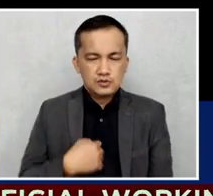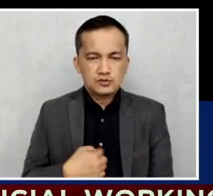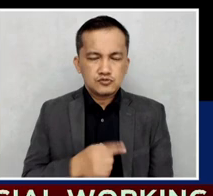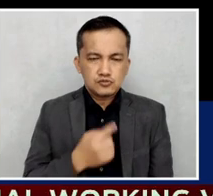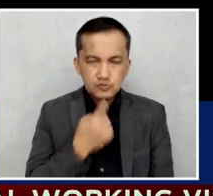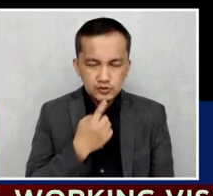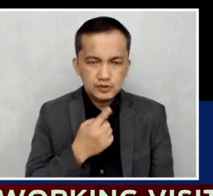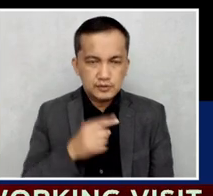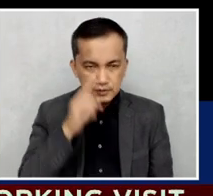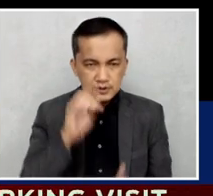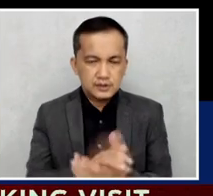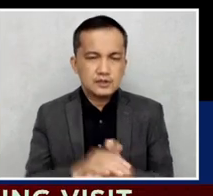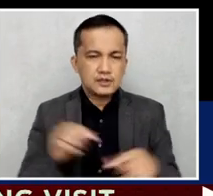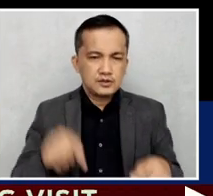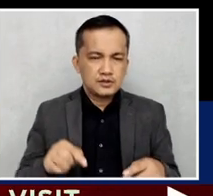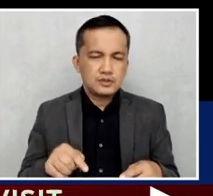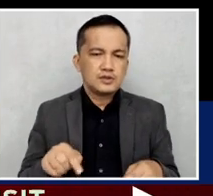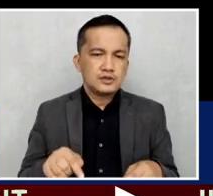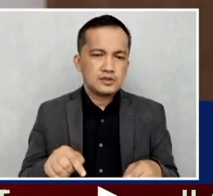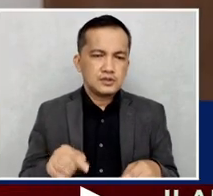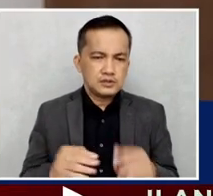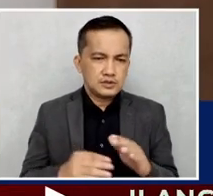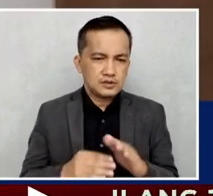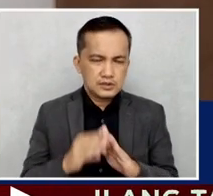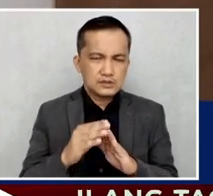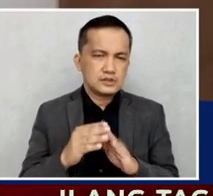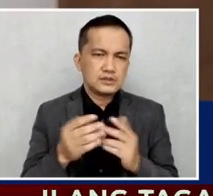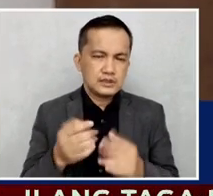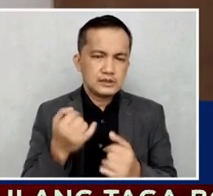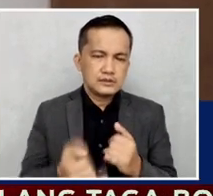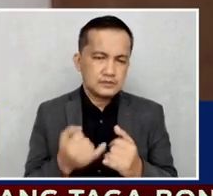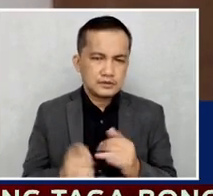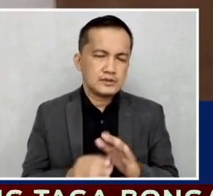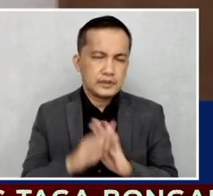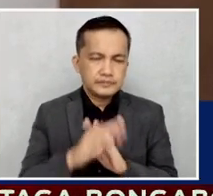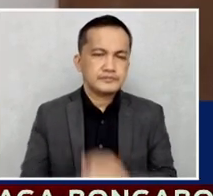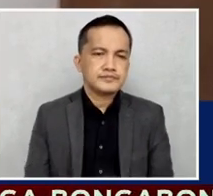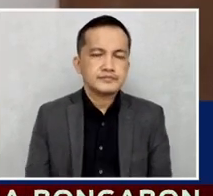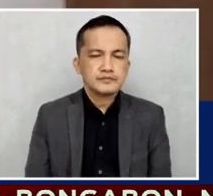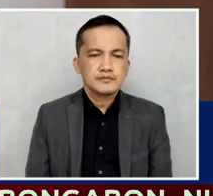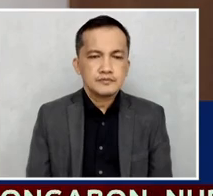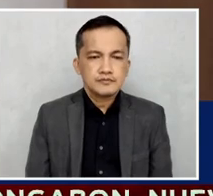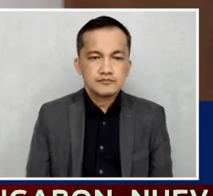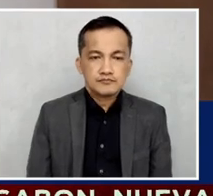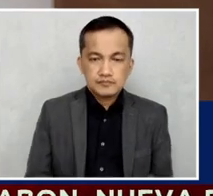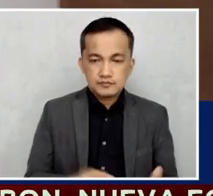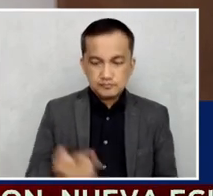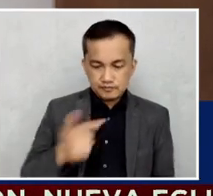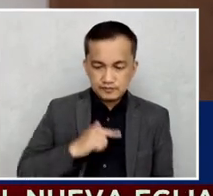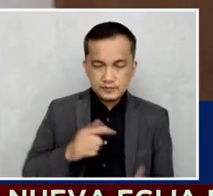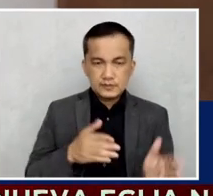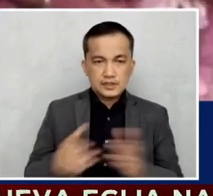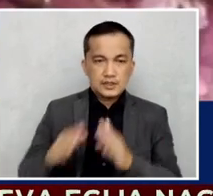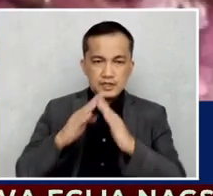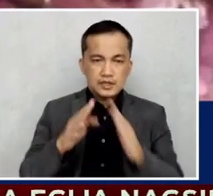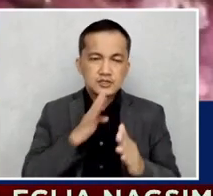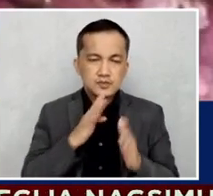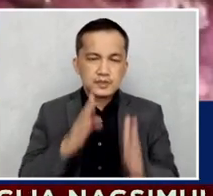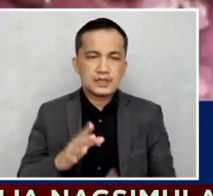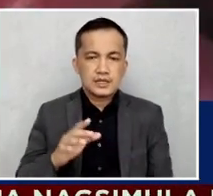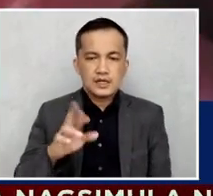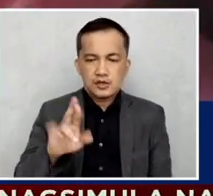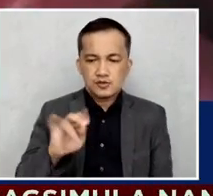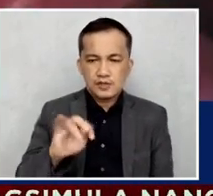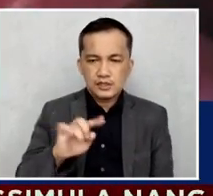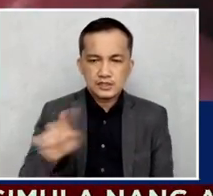this is going to be as high as it's going to get. Nagbabala rin si House Speaker Martin Romualde sa mga hoarder na